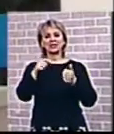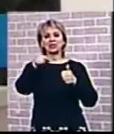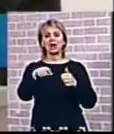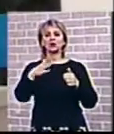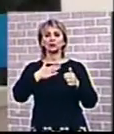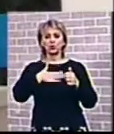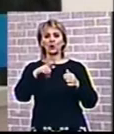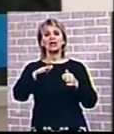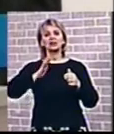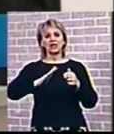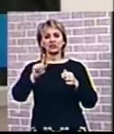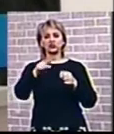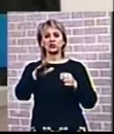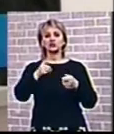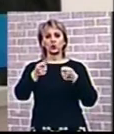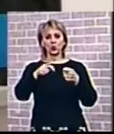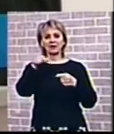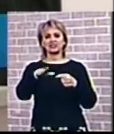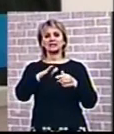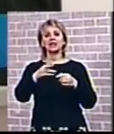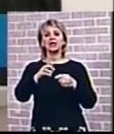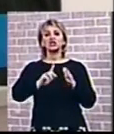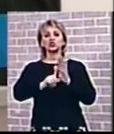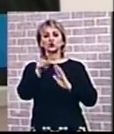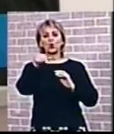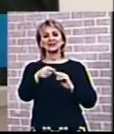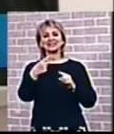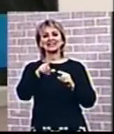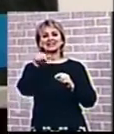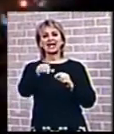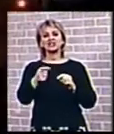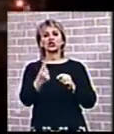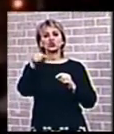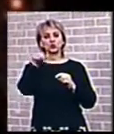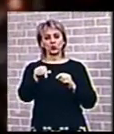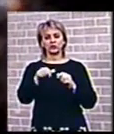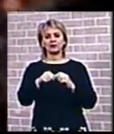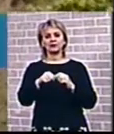мною, надеюсь, и другими руководителями, исходят именно из этих источников.